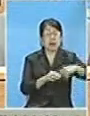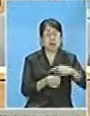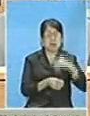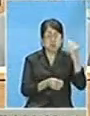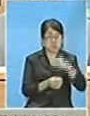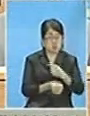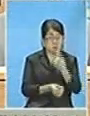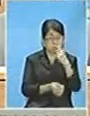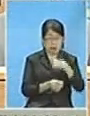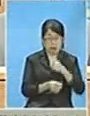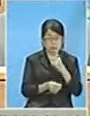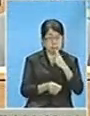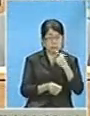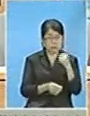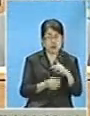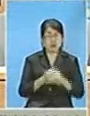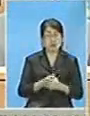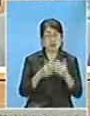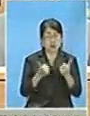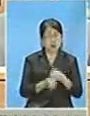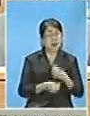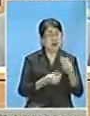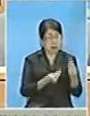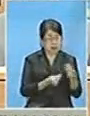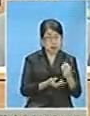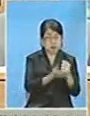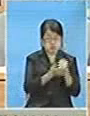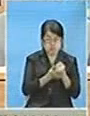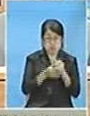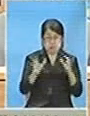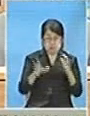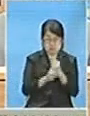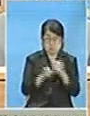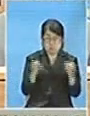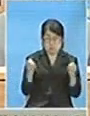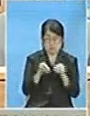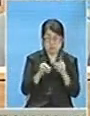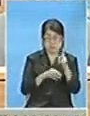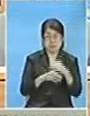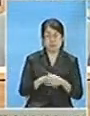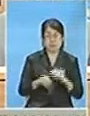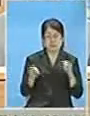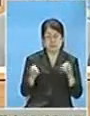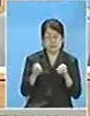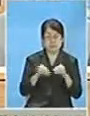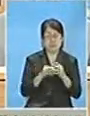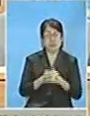ได้แล้วนะครับผมอยากให้ท่านเพื่อสรุปให้ประเด็นสั้นลงนะครับ